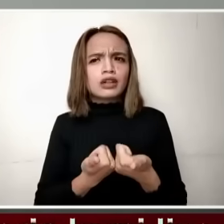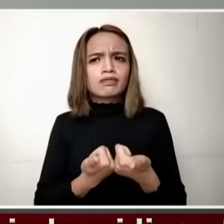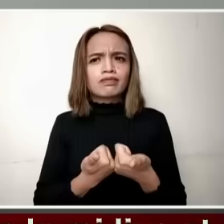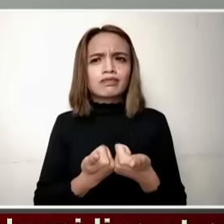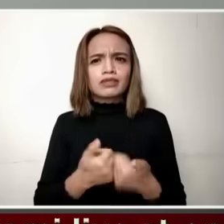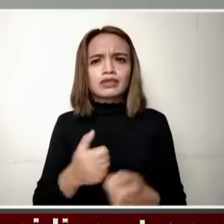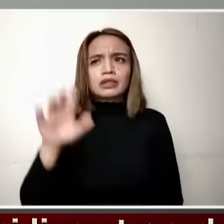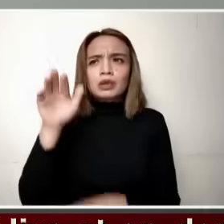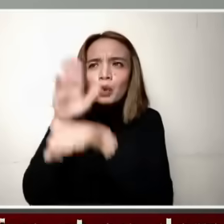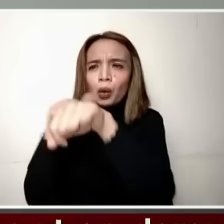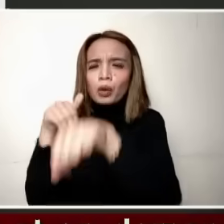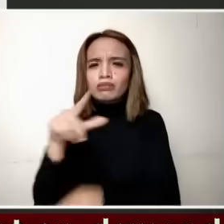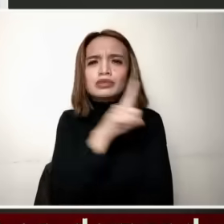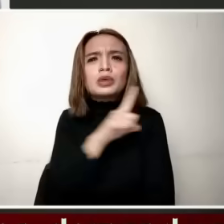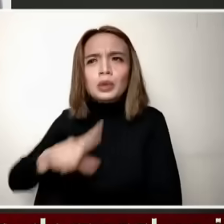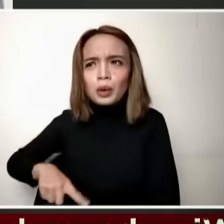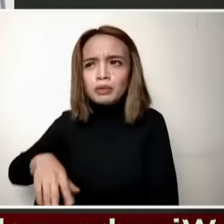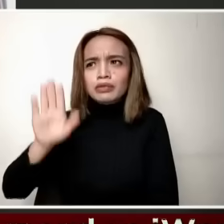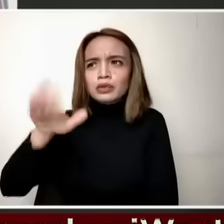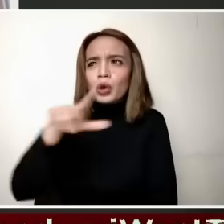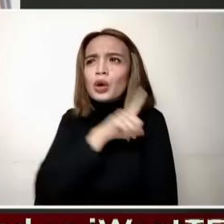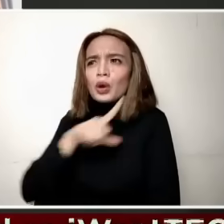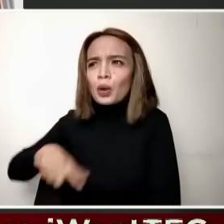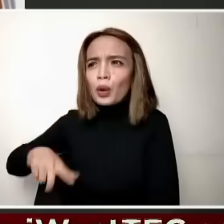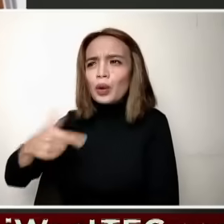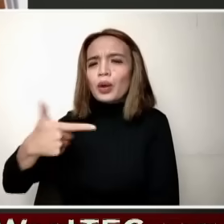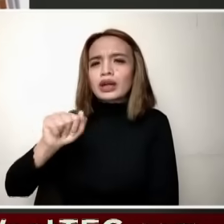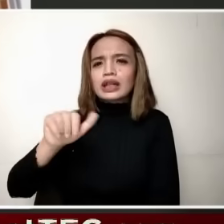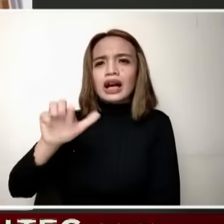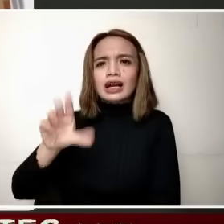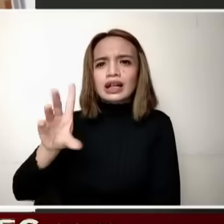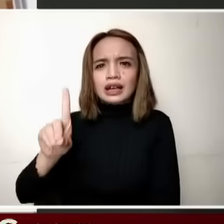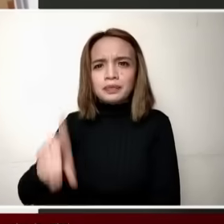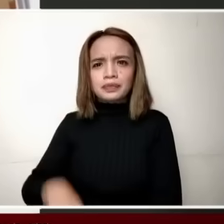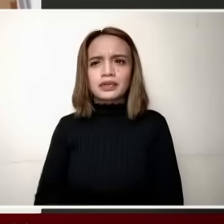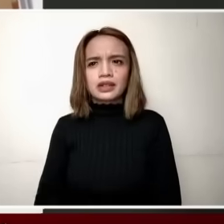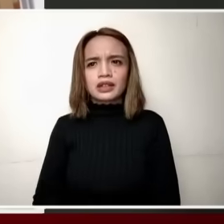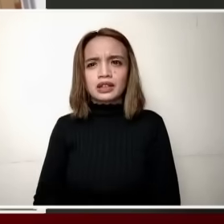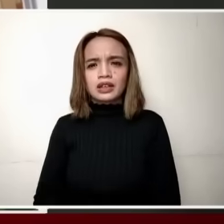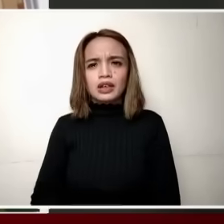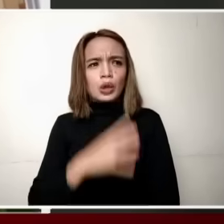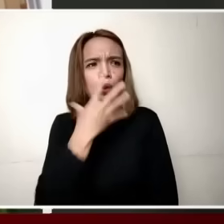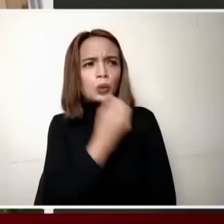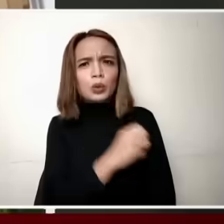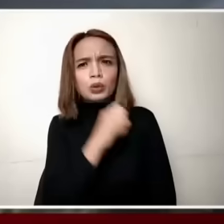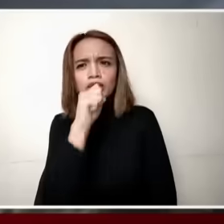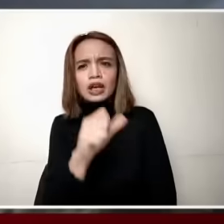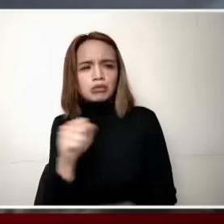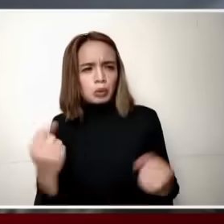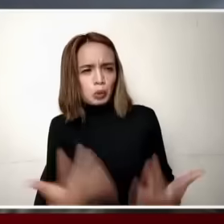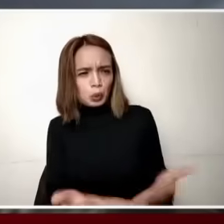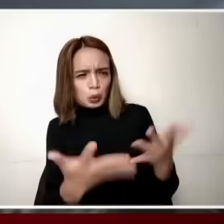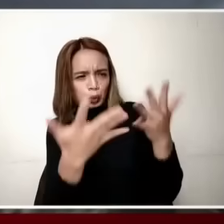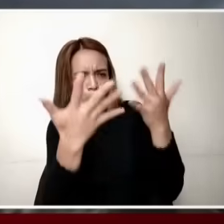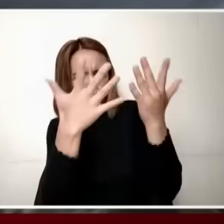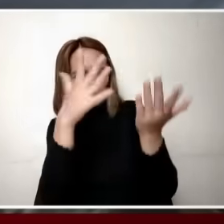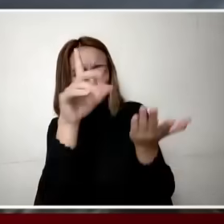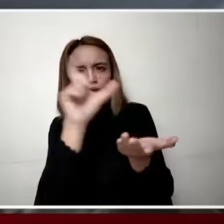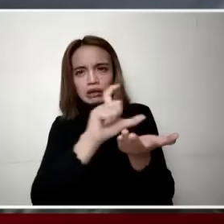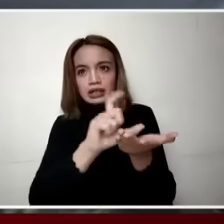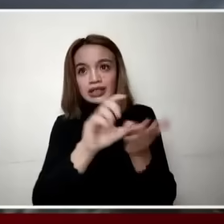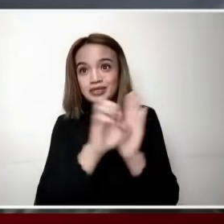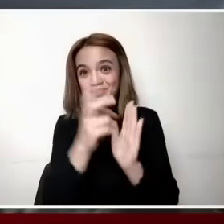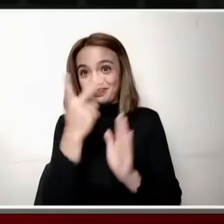Mm-hmm. Lord Gakad. Sino nga ba naman ang hindi hahanga sa litrato ni Romy Gakad? Tulad ng larawang ito